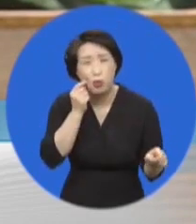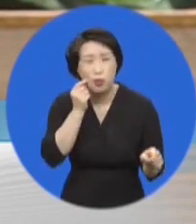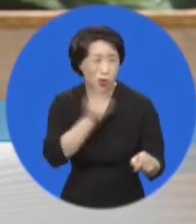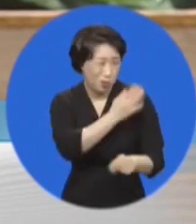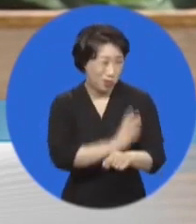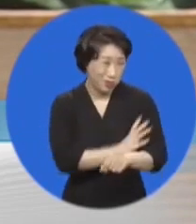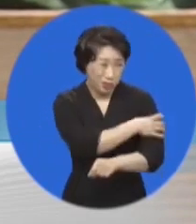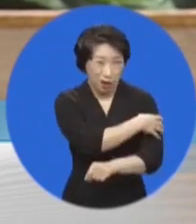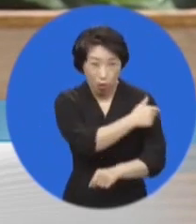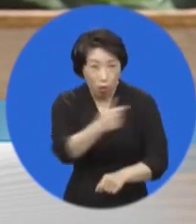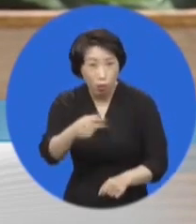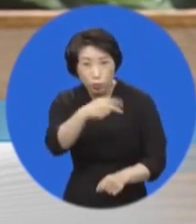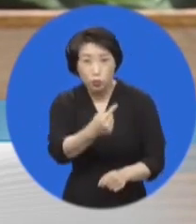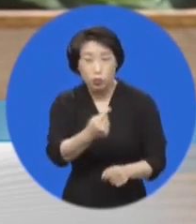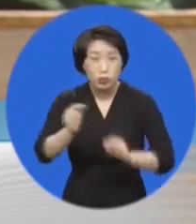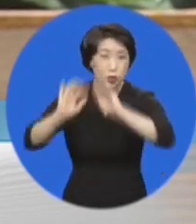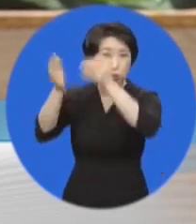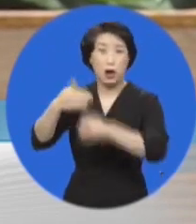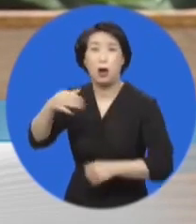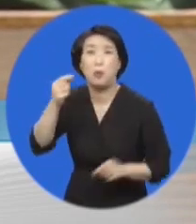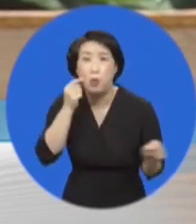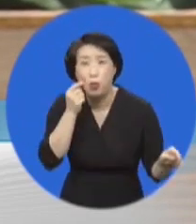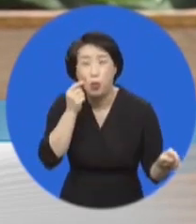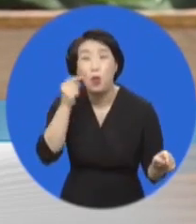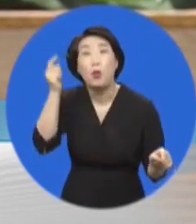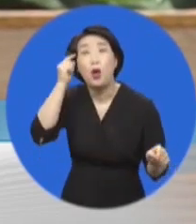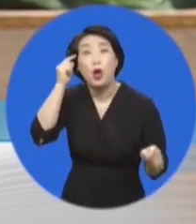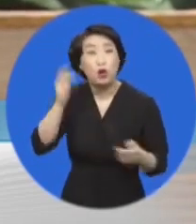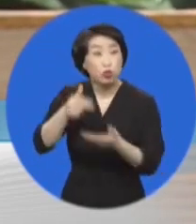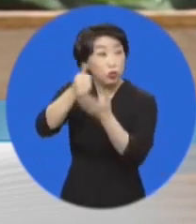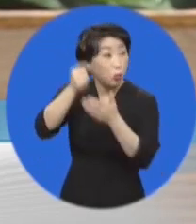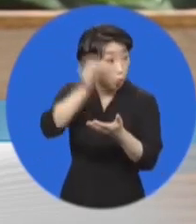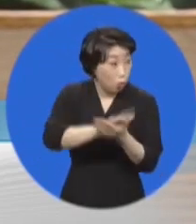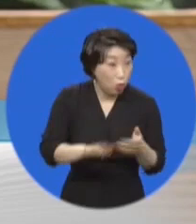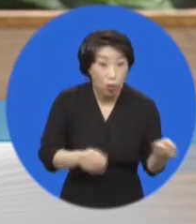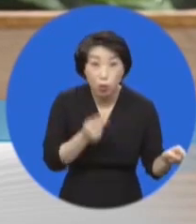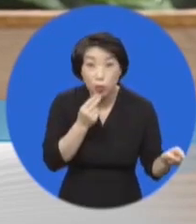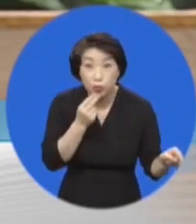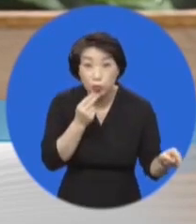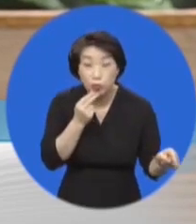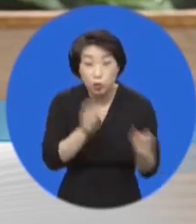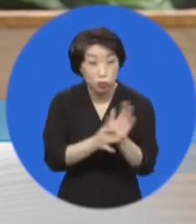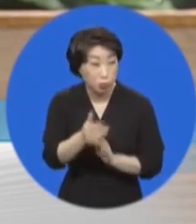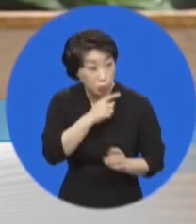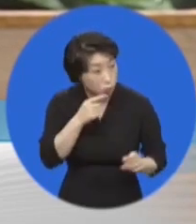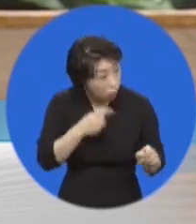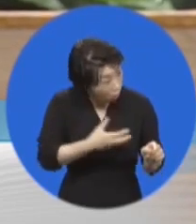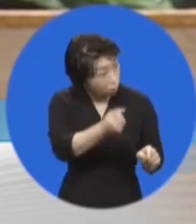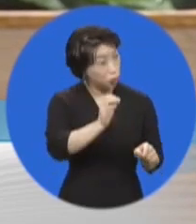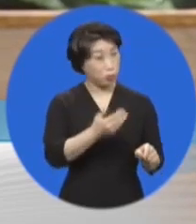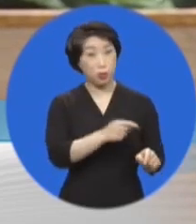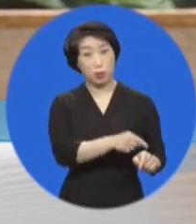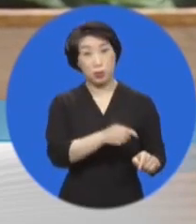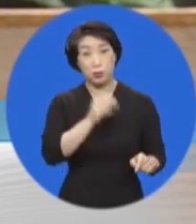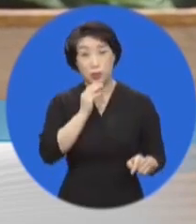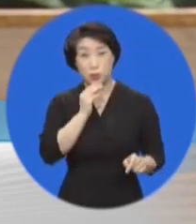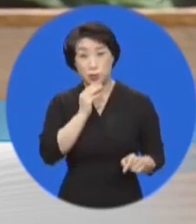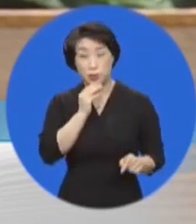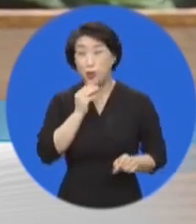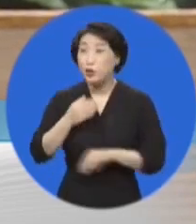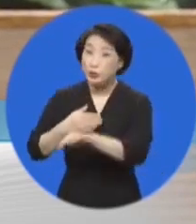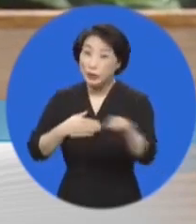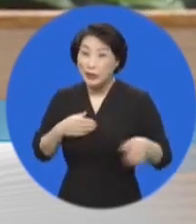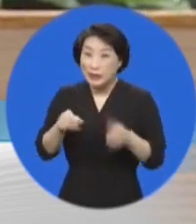권세 있어도 못 가. 왜? 주님과 화평이 이루어지는 예수 피가 있어야지.